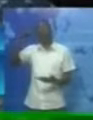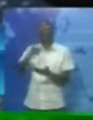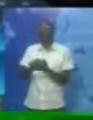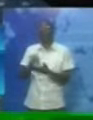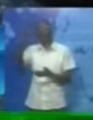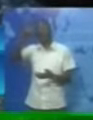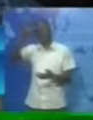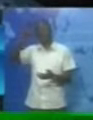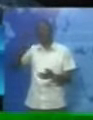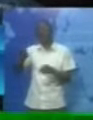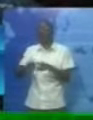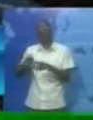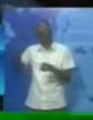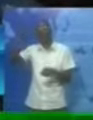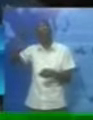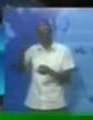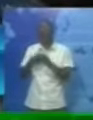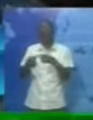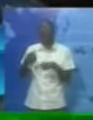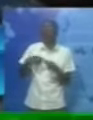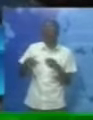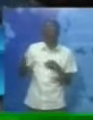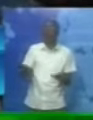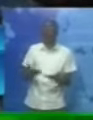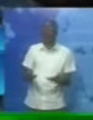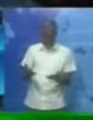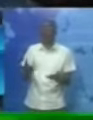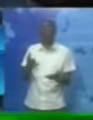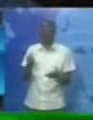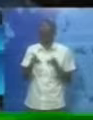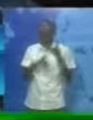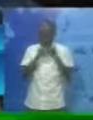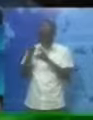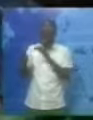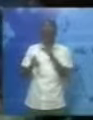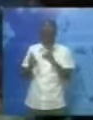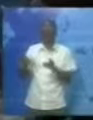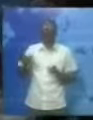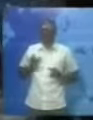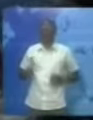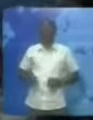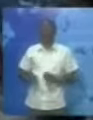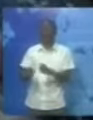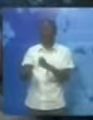frère aussi qui est là, qui est venu, qui a fait le déplacement. Donc on essaye